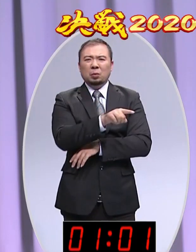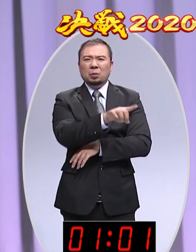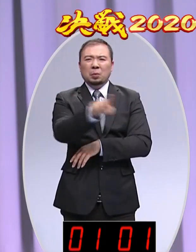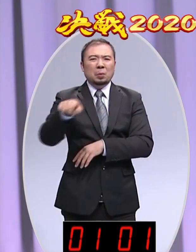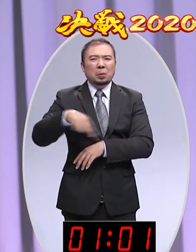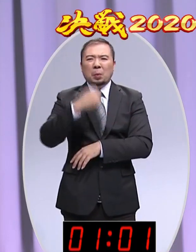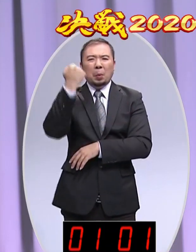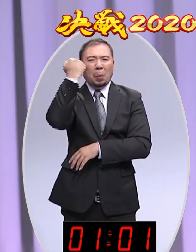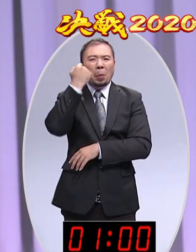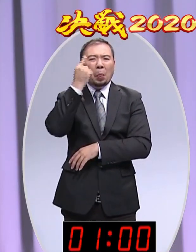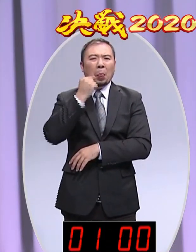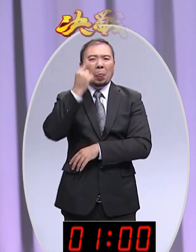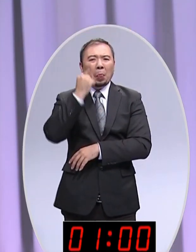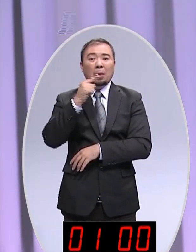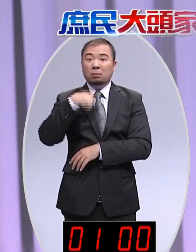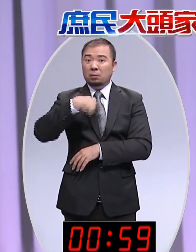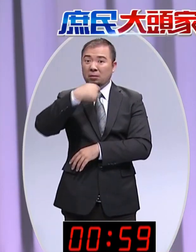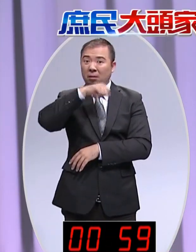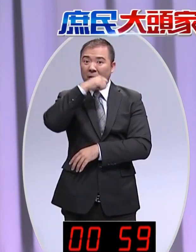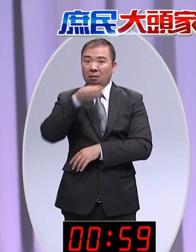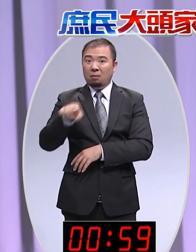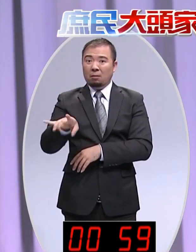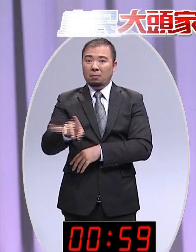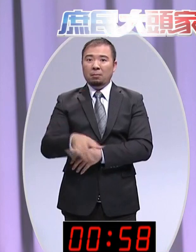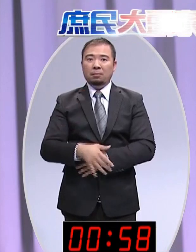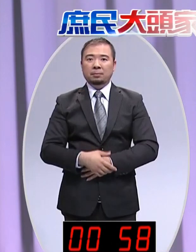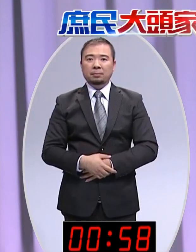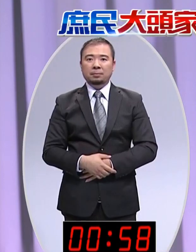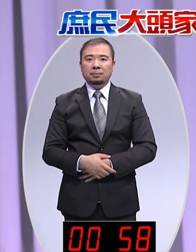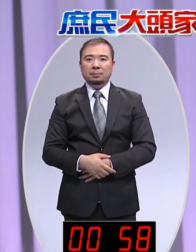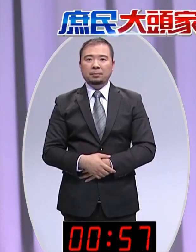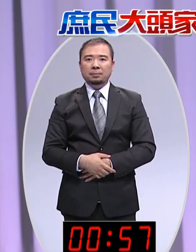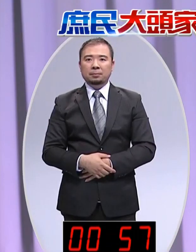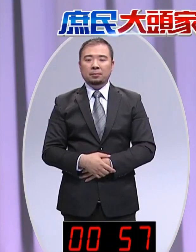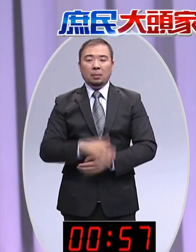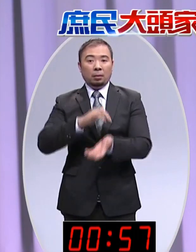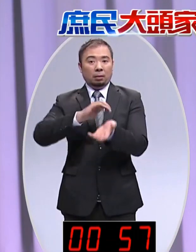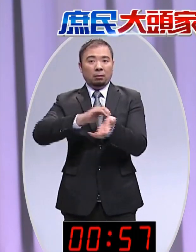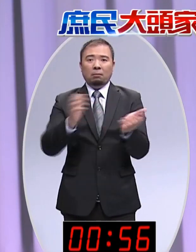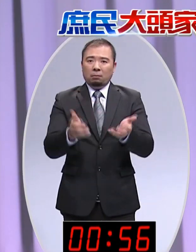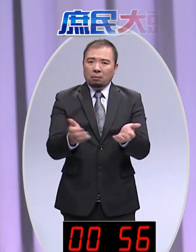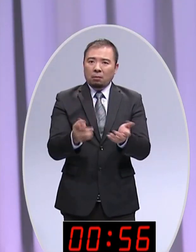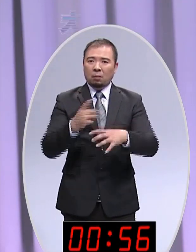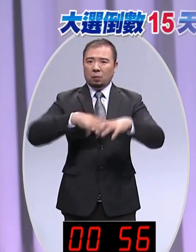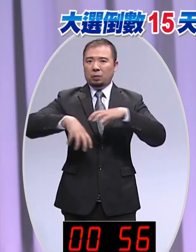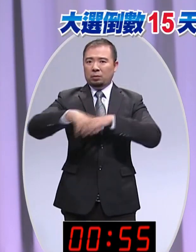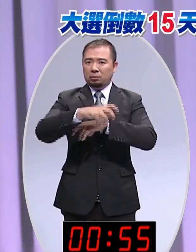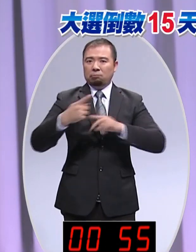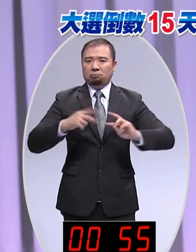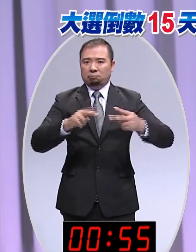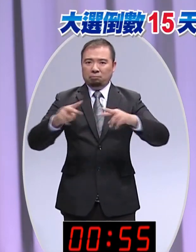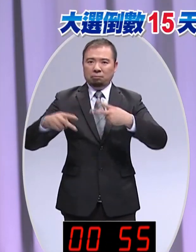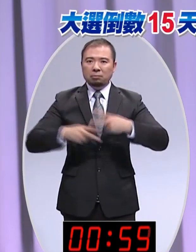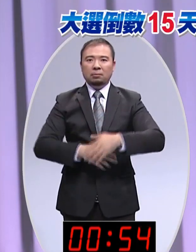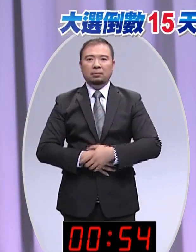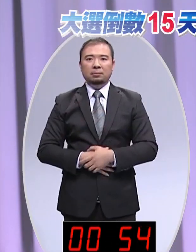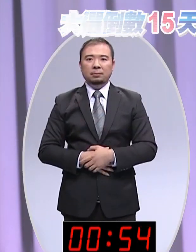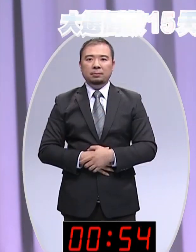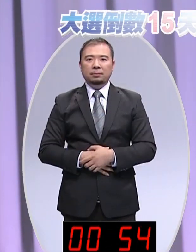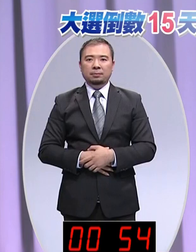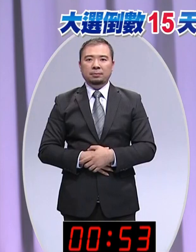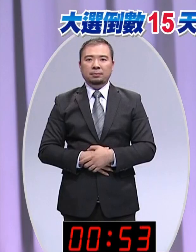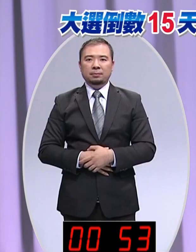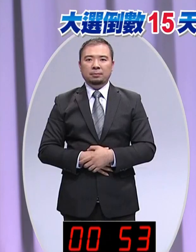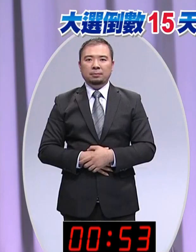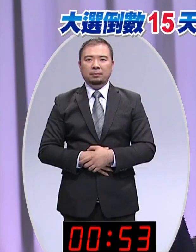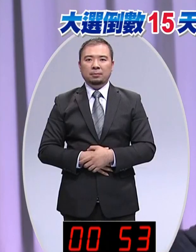他们解决工作的机会和医疗环境的照顾，至少我们要对他们